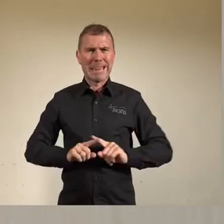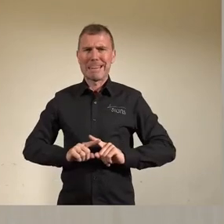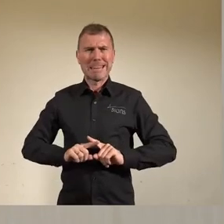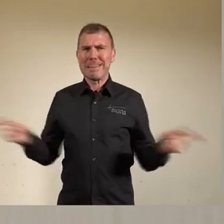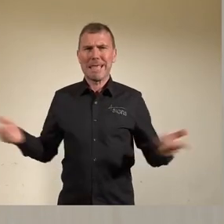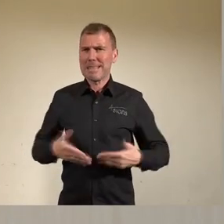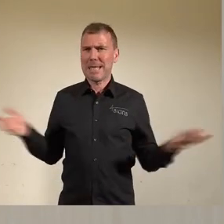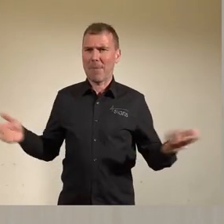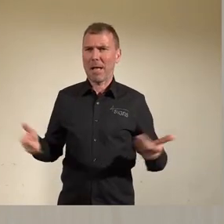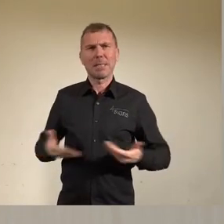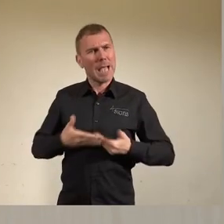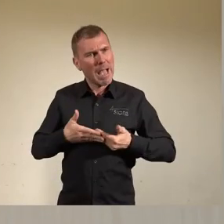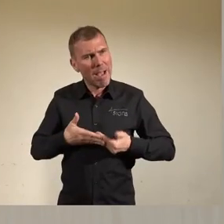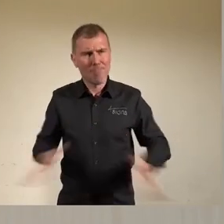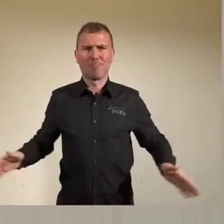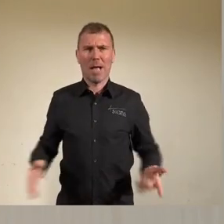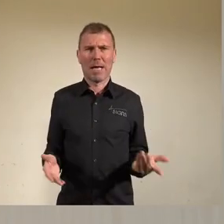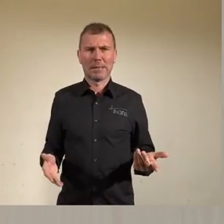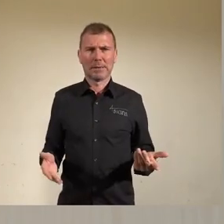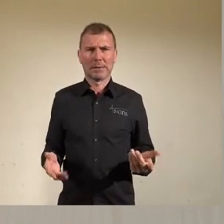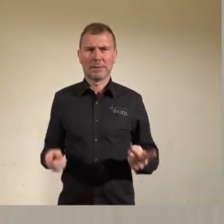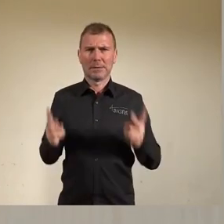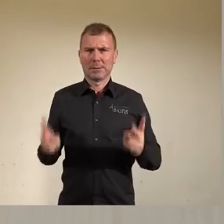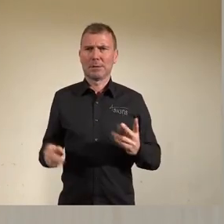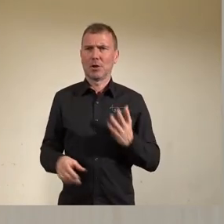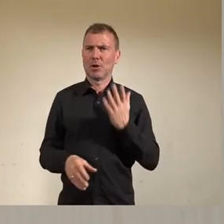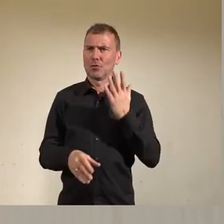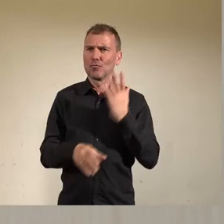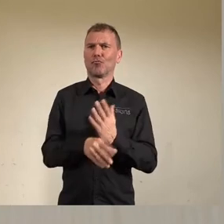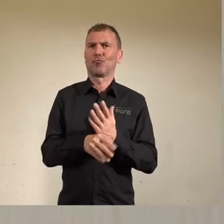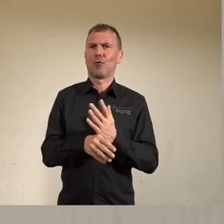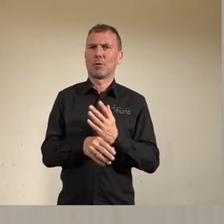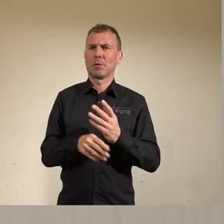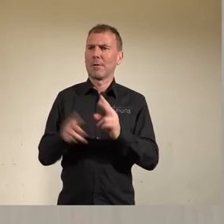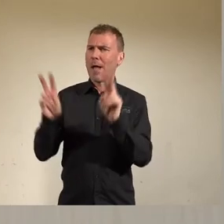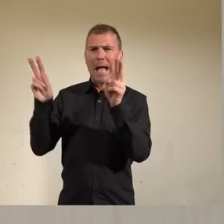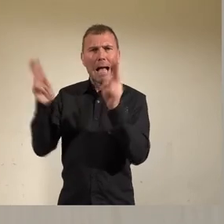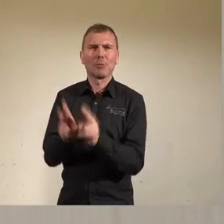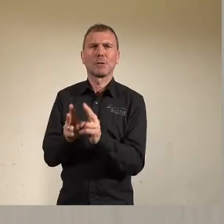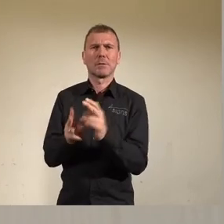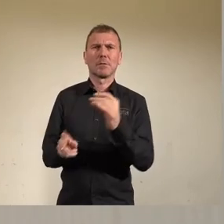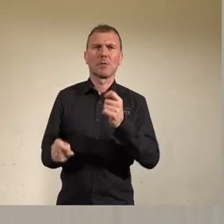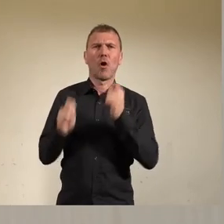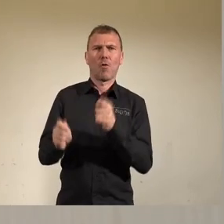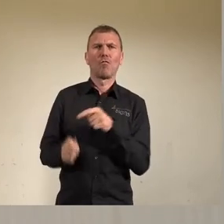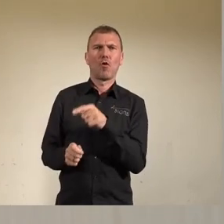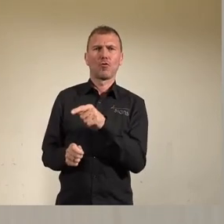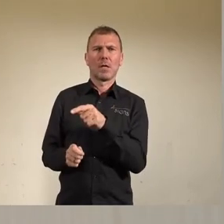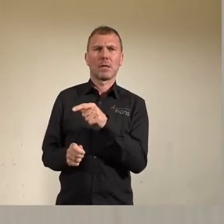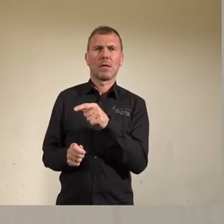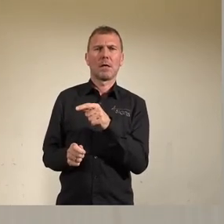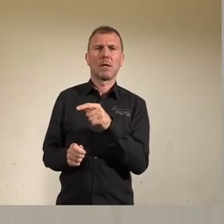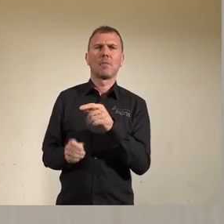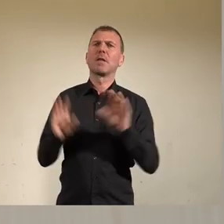hat, wirklich die schon runtergekochten Vorschläge oder die runtergekochten Wünsche von